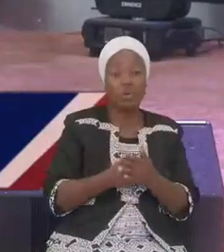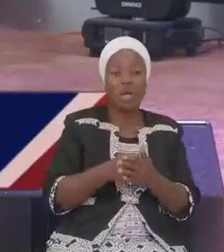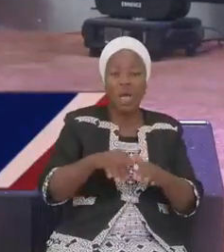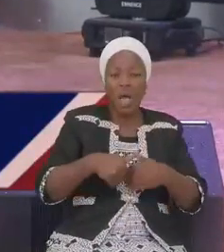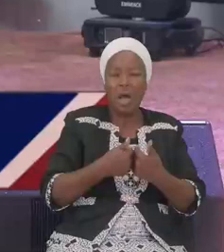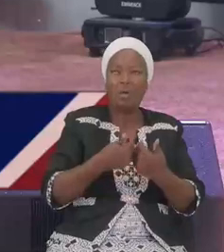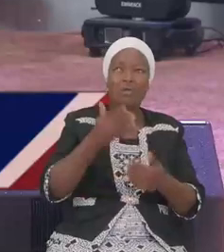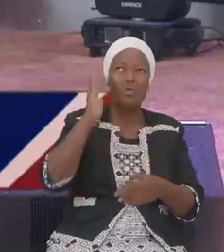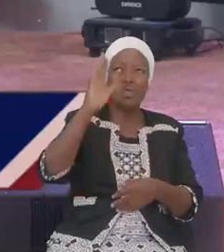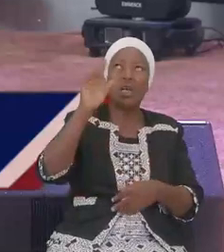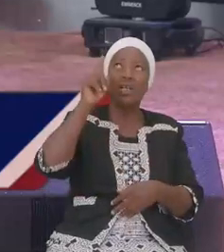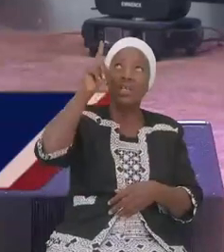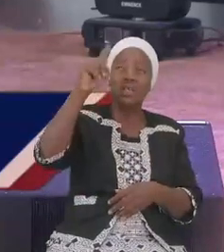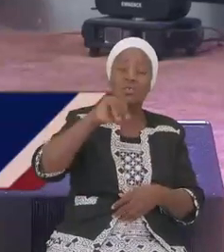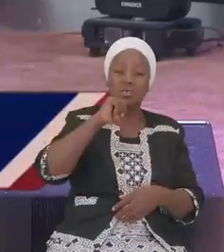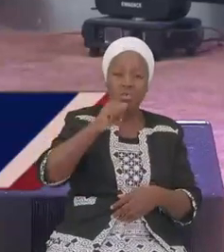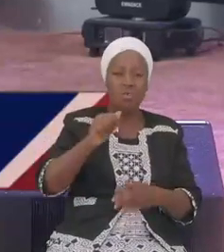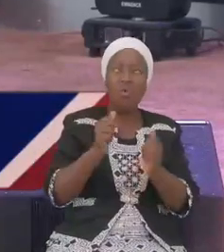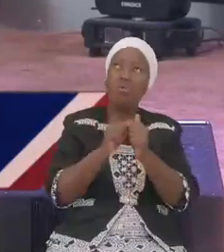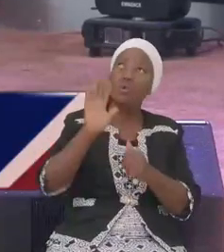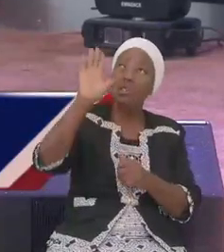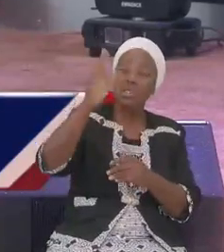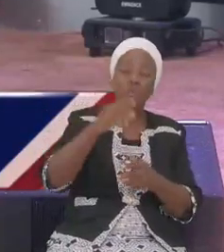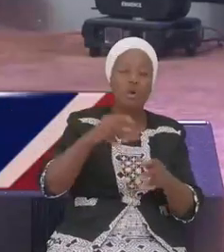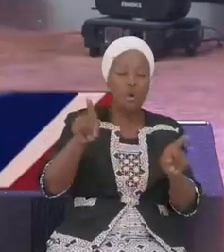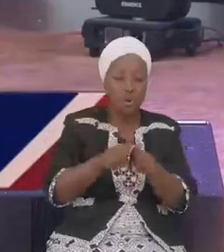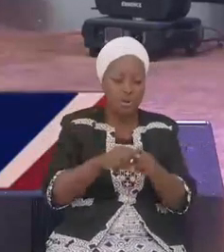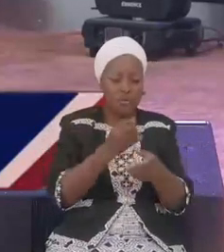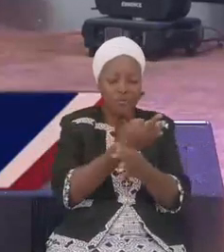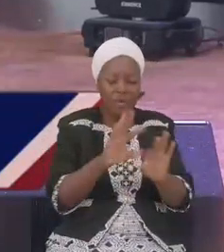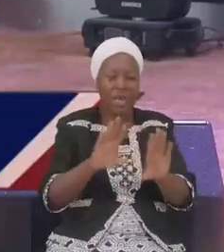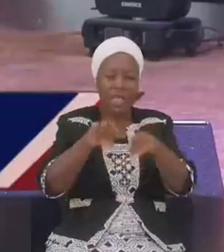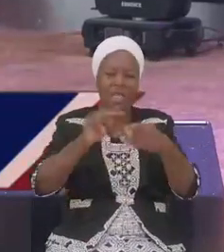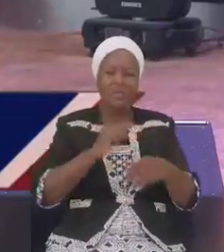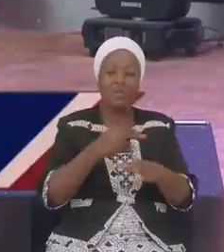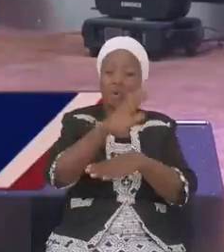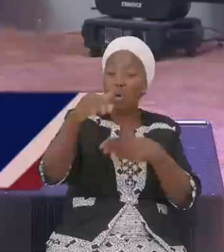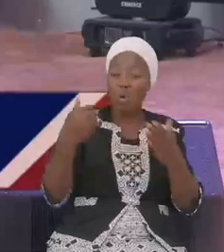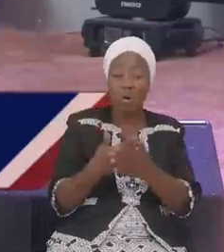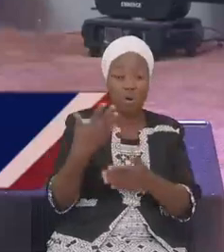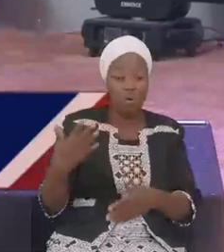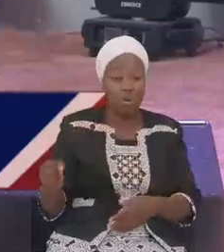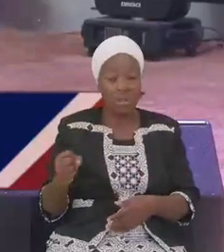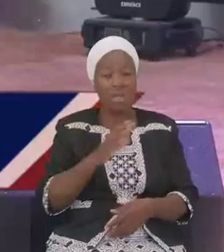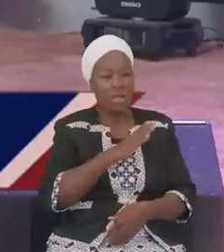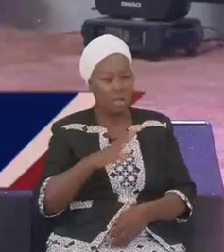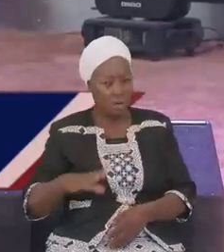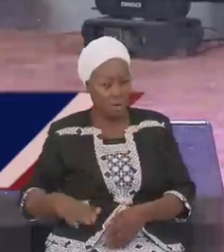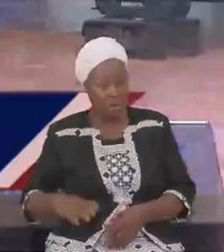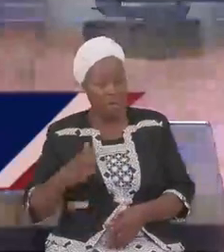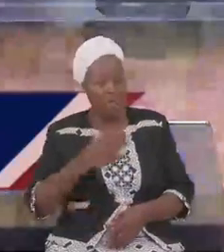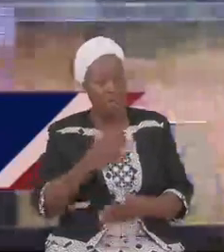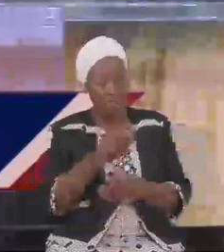nous donnera-t-il pas aussi toutes choses? Avec lui, Christ, le sauveur, ma portion.